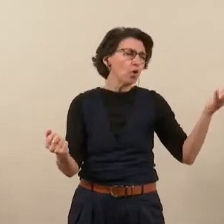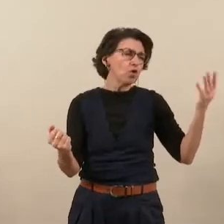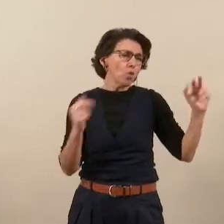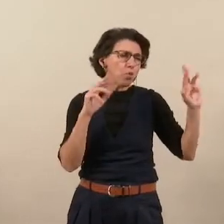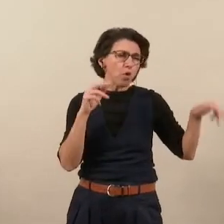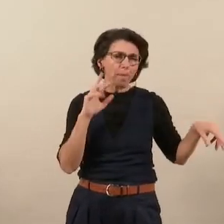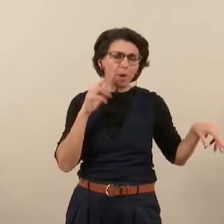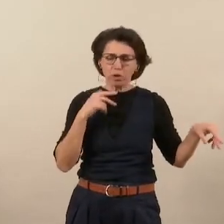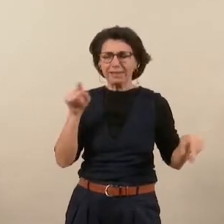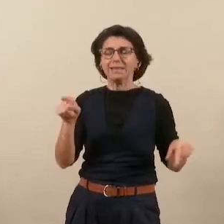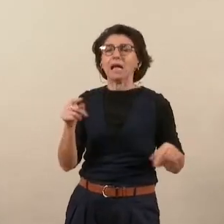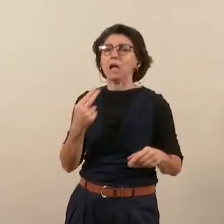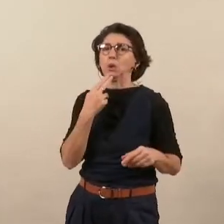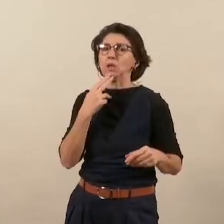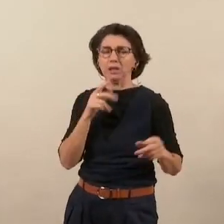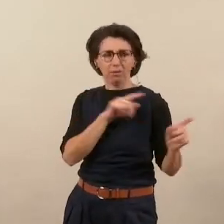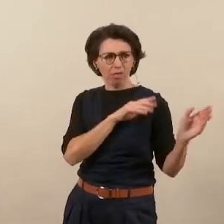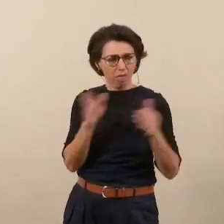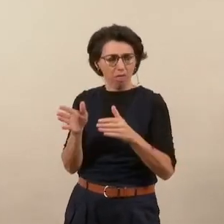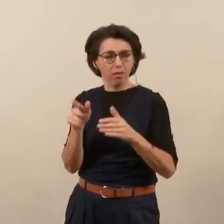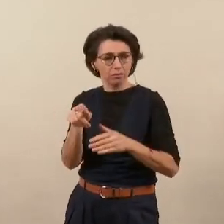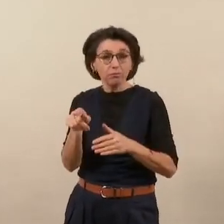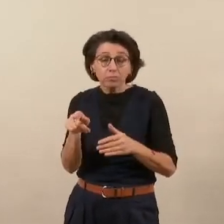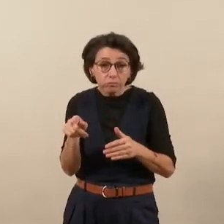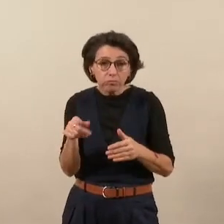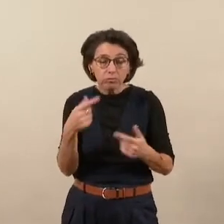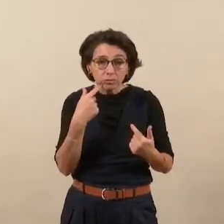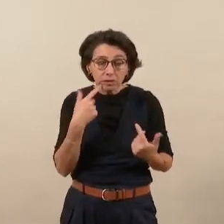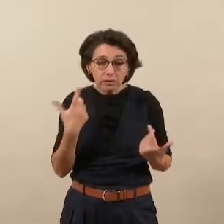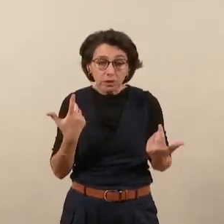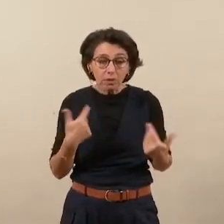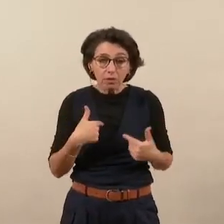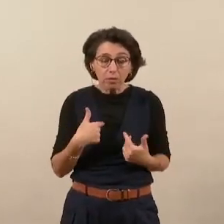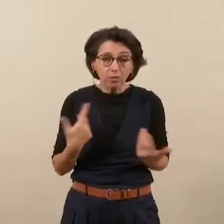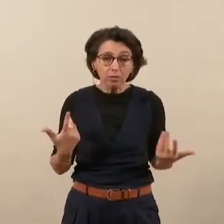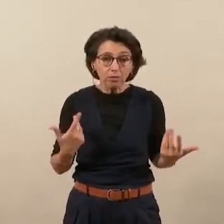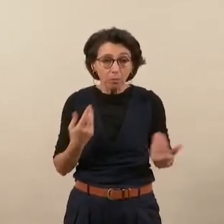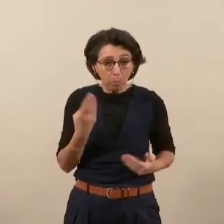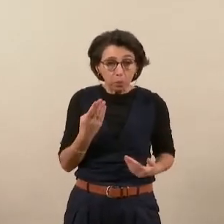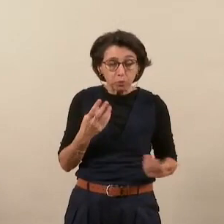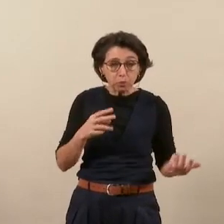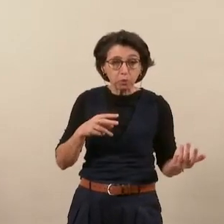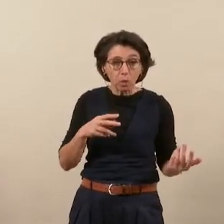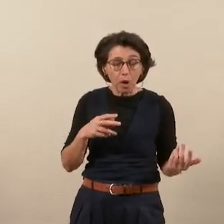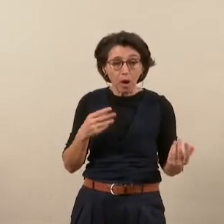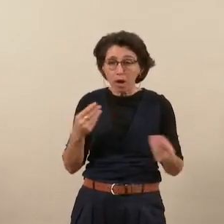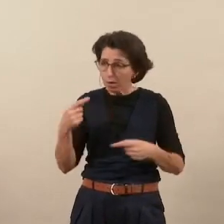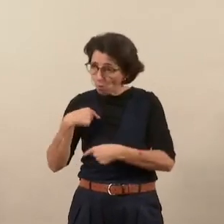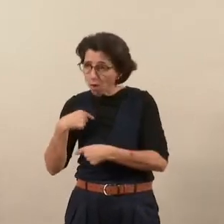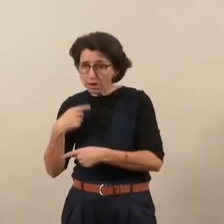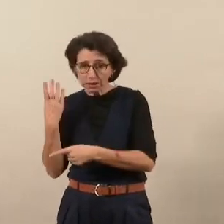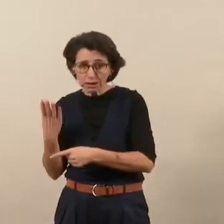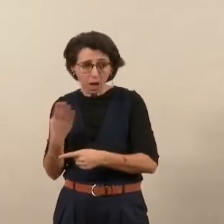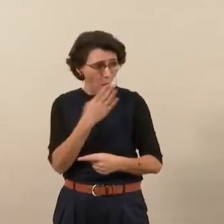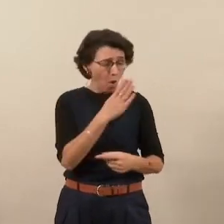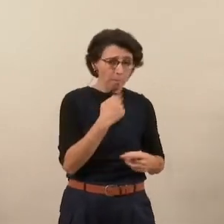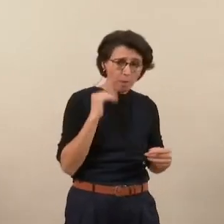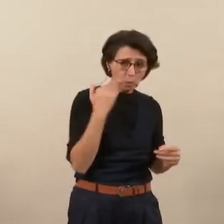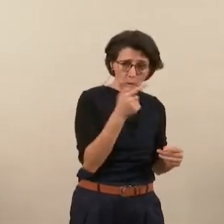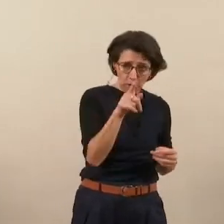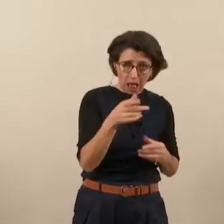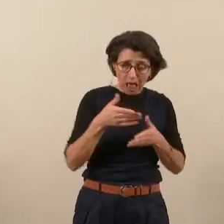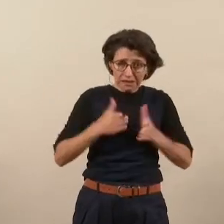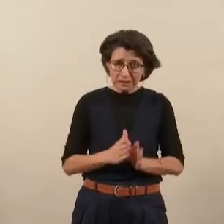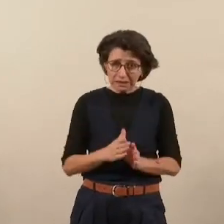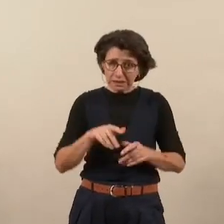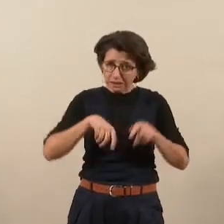Comme s'il y avait une standardisation ou une graduation du besoin et du superflu pour chacun. À